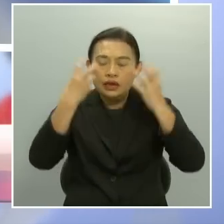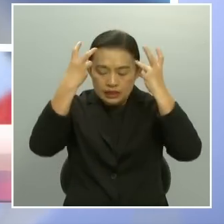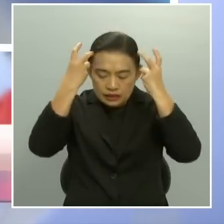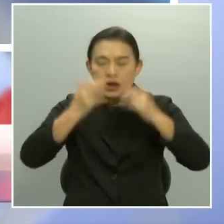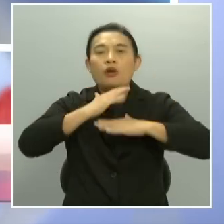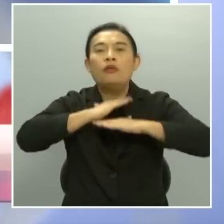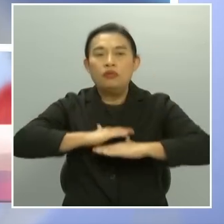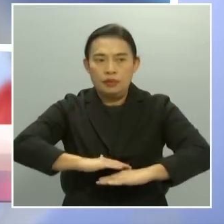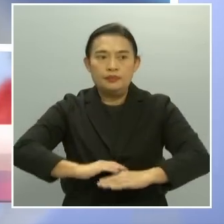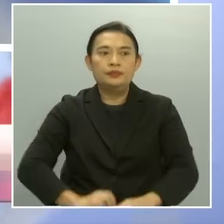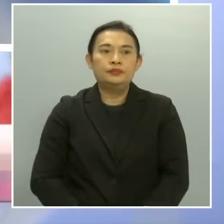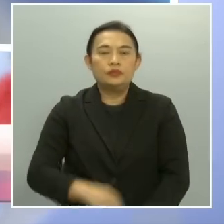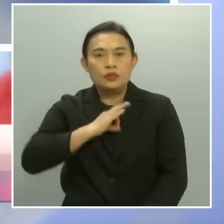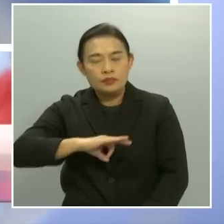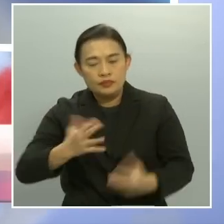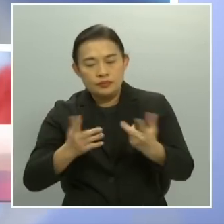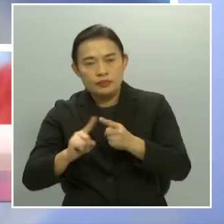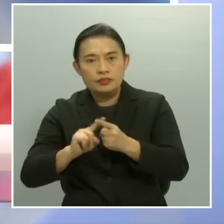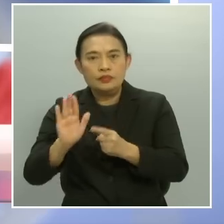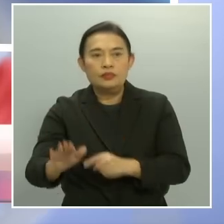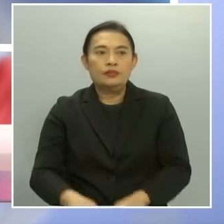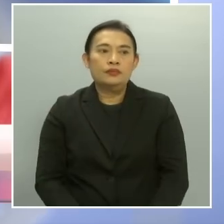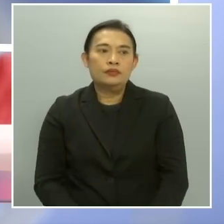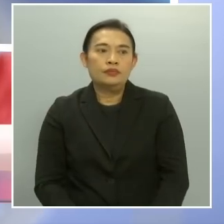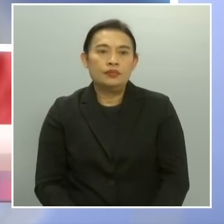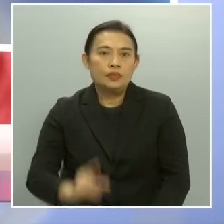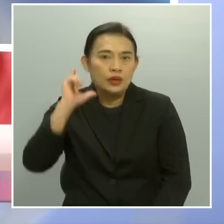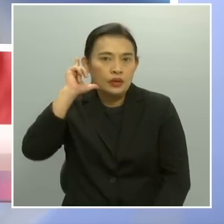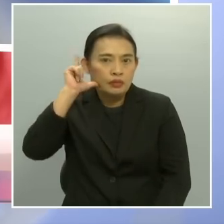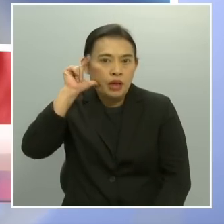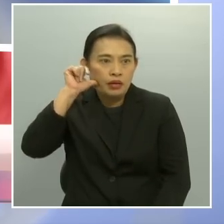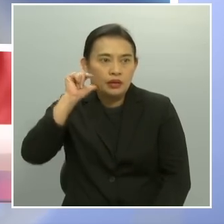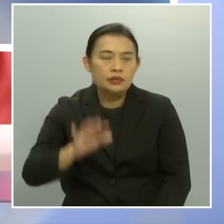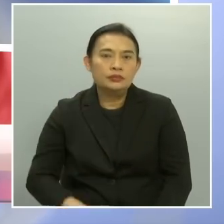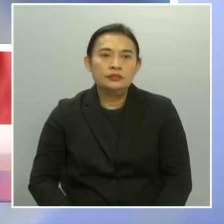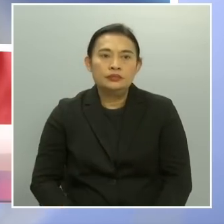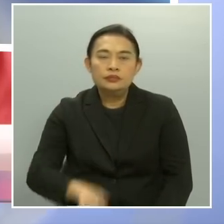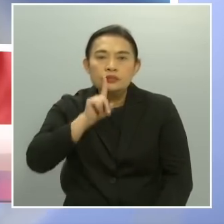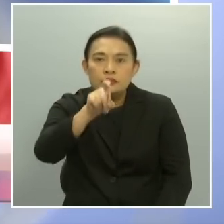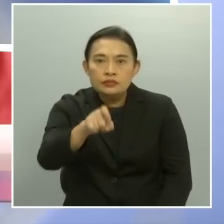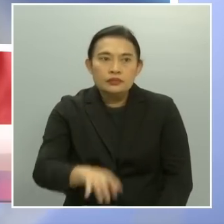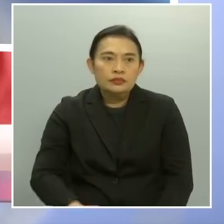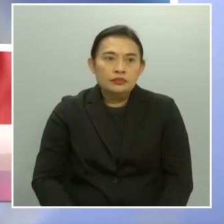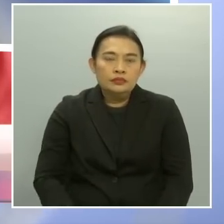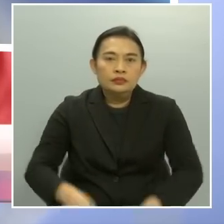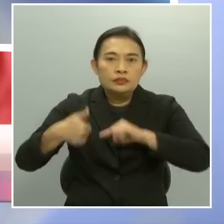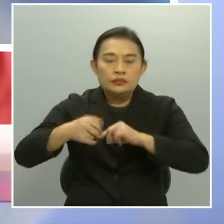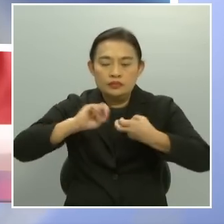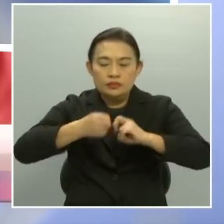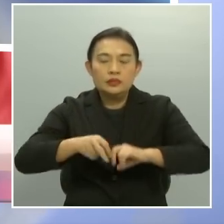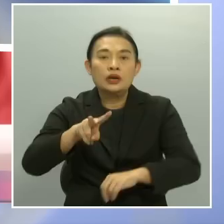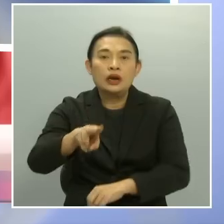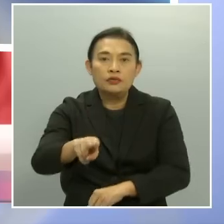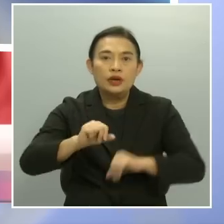ดความวิตกกังวลยานอนหลับอะไรแบบนี้ค่ะ คุณแม่ครับผมขออนุญาตถามนิดนึงฮะเห็นบอกว่าน้องเนี่ยมีปัญหากับแฟนหนุ่ม